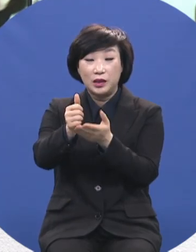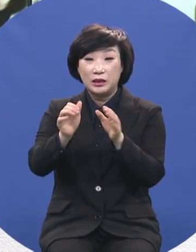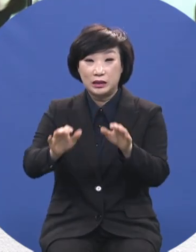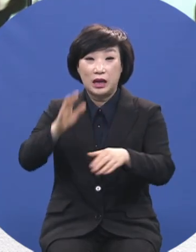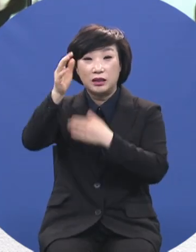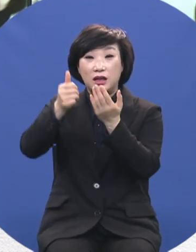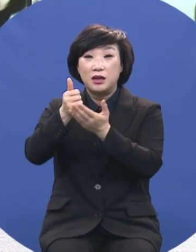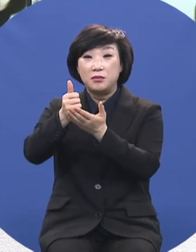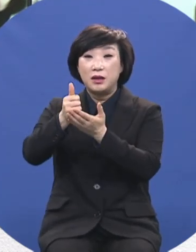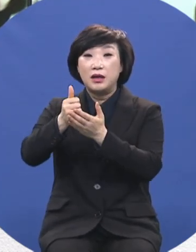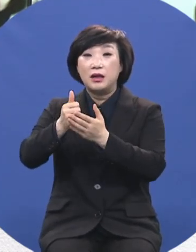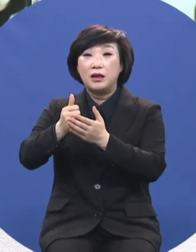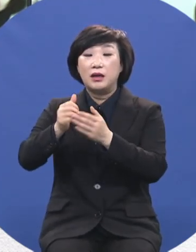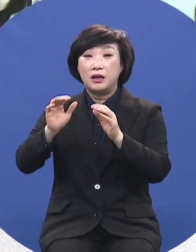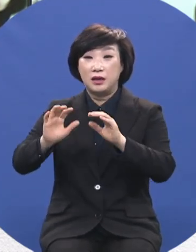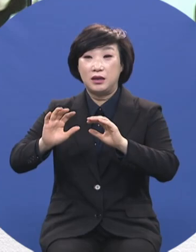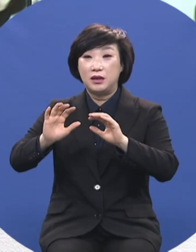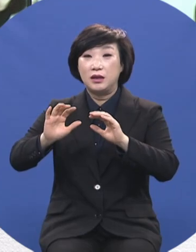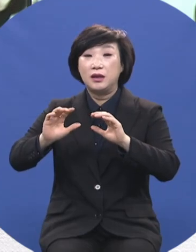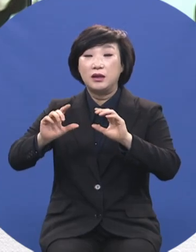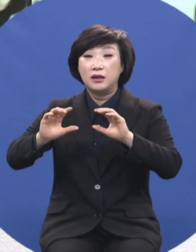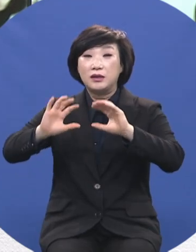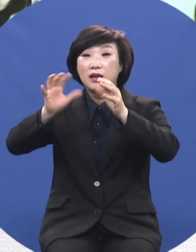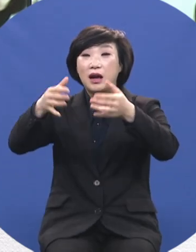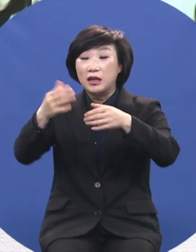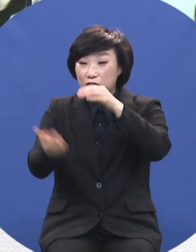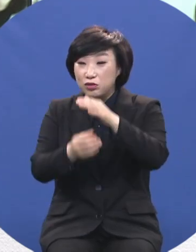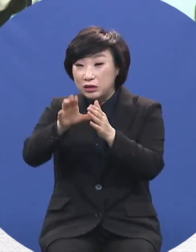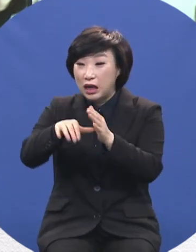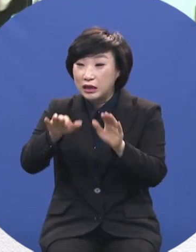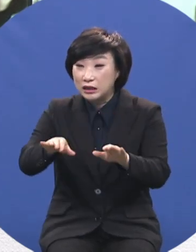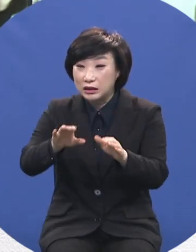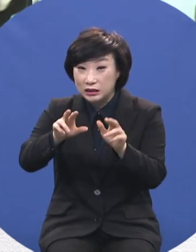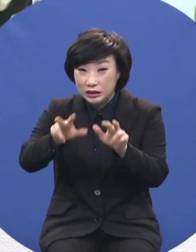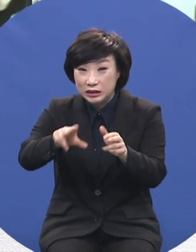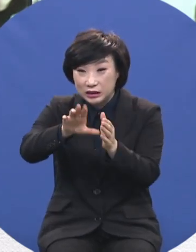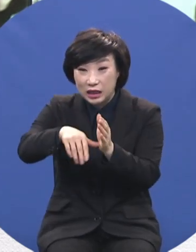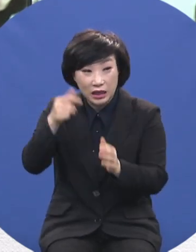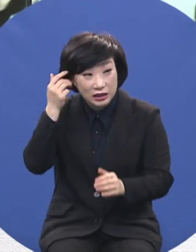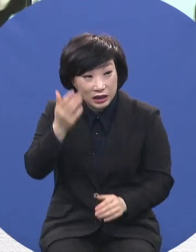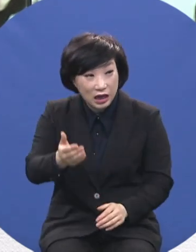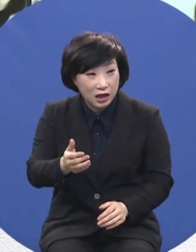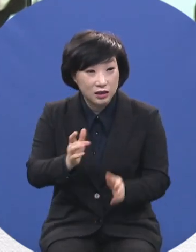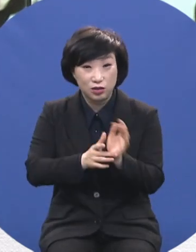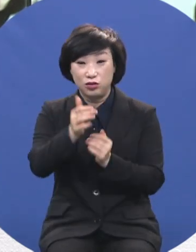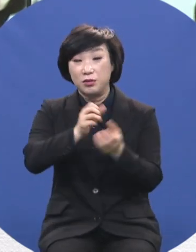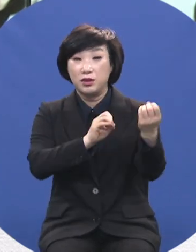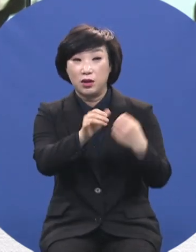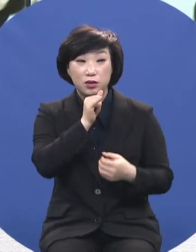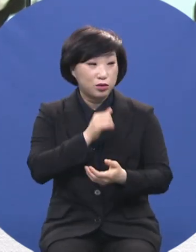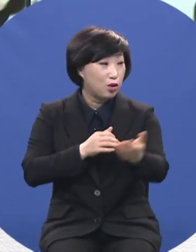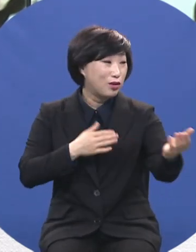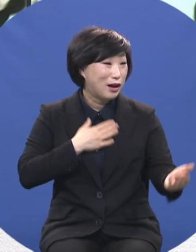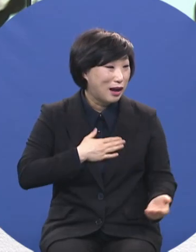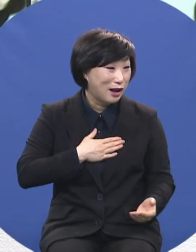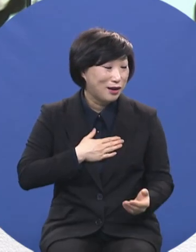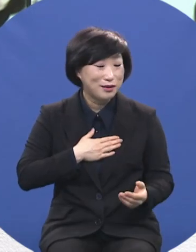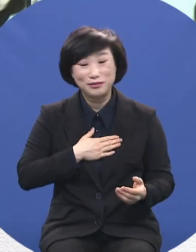하나님의 나라를 이룰 때가 이때이니까 하니까 뭐라고 말씀하냐? 예수께서 야 그건 네가 알 바